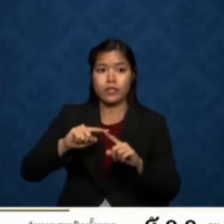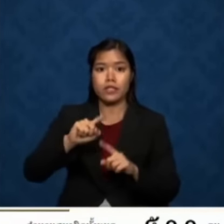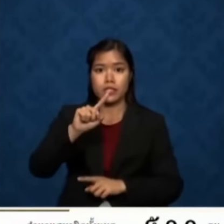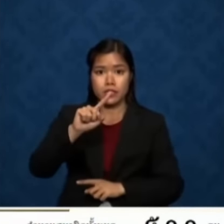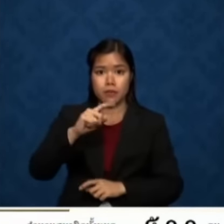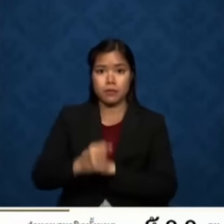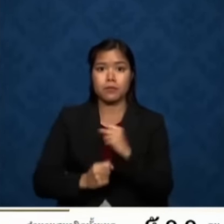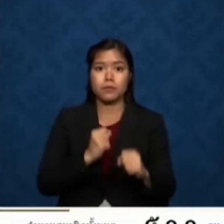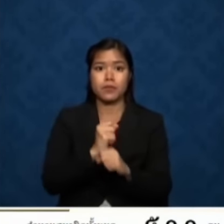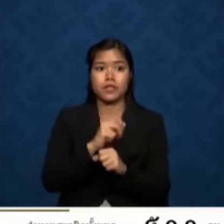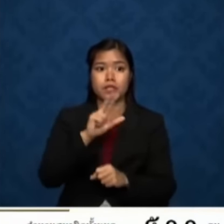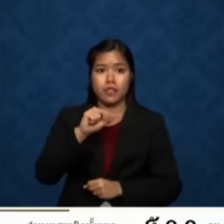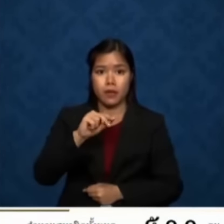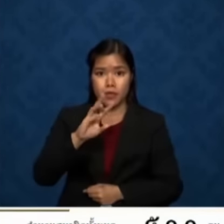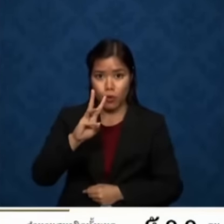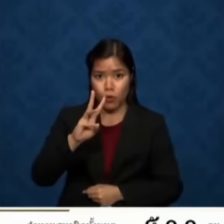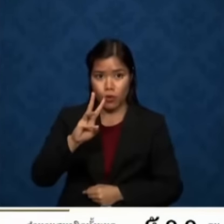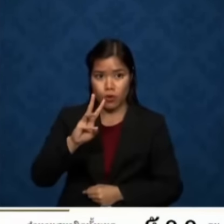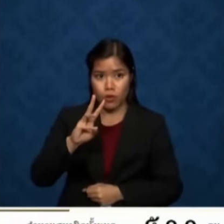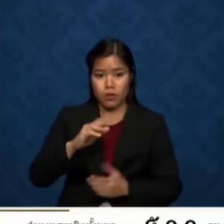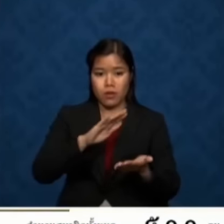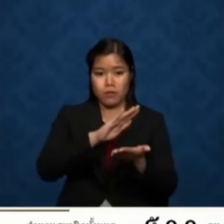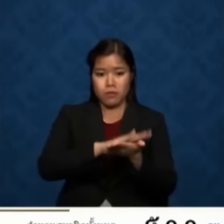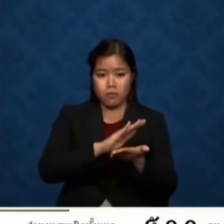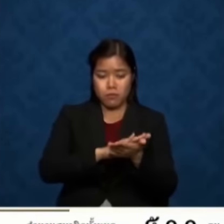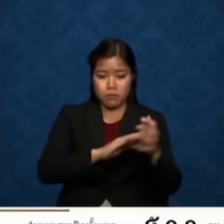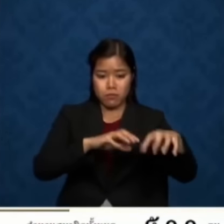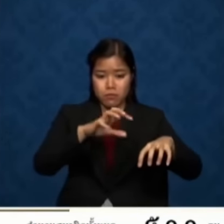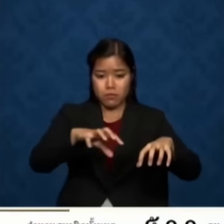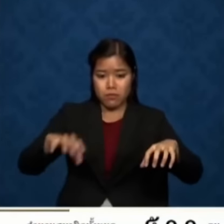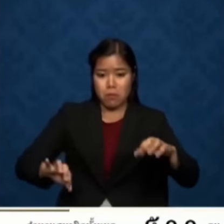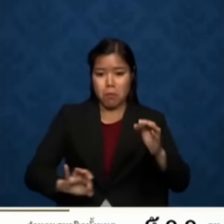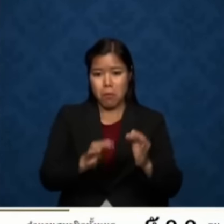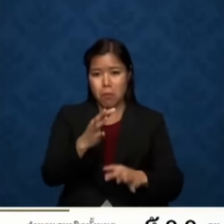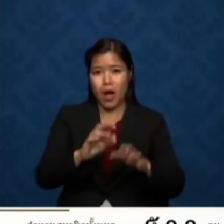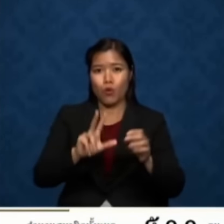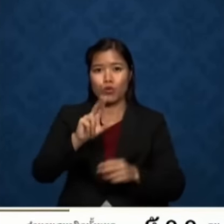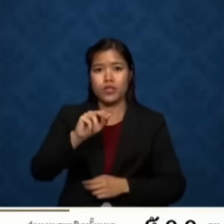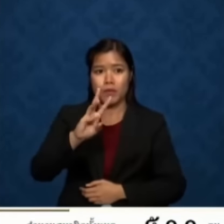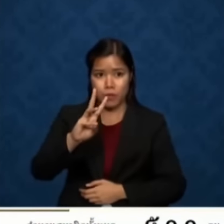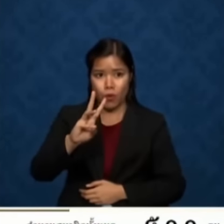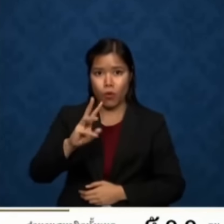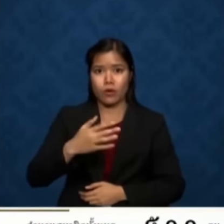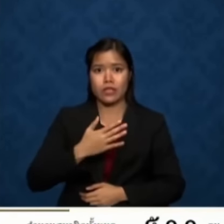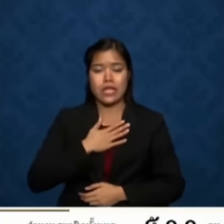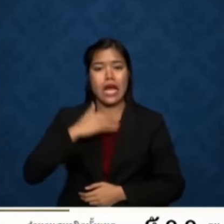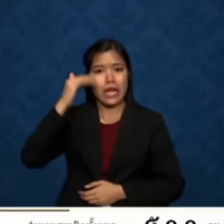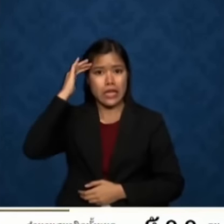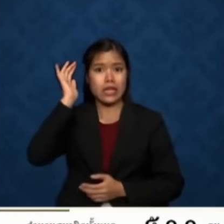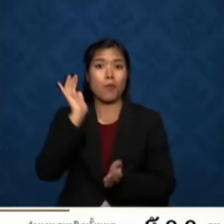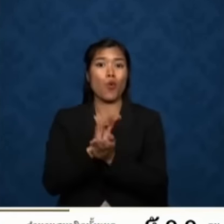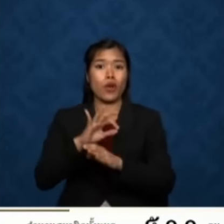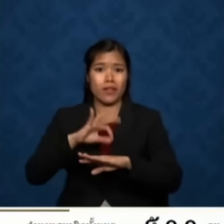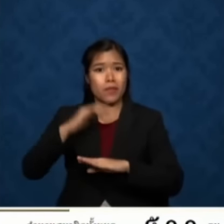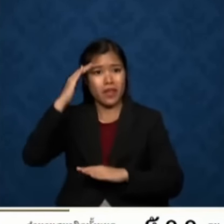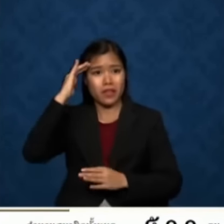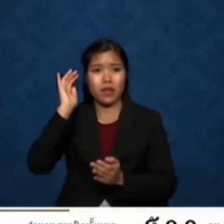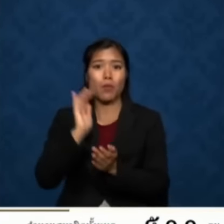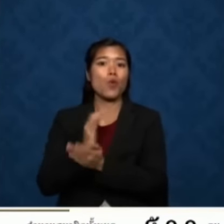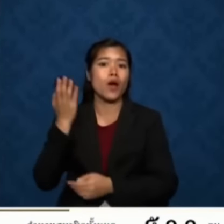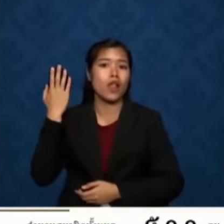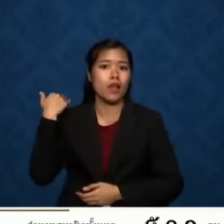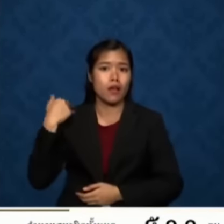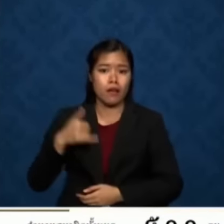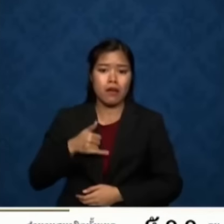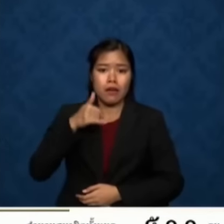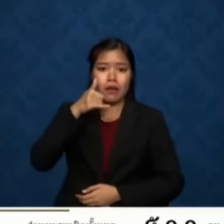แห่งผมเป็น1สารวัตรแผนก4กอง2สารวัตรประเทศไทยขณะนั้นล